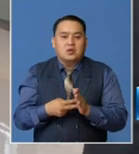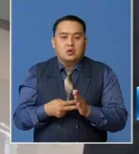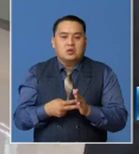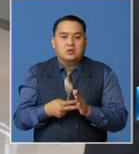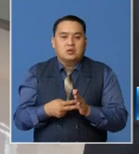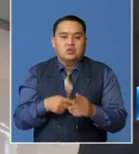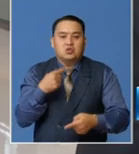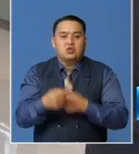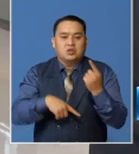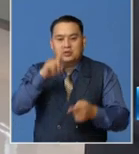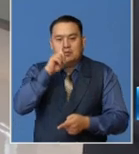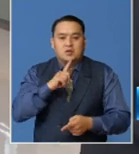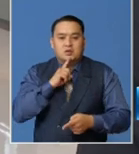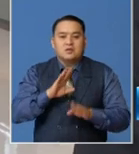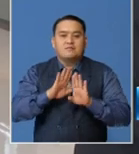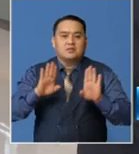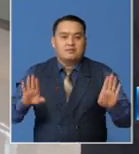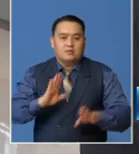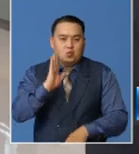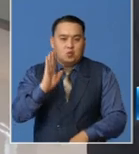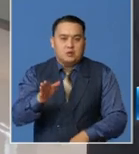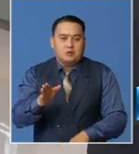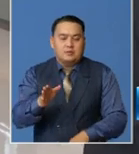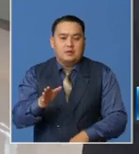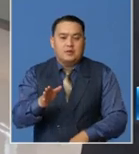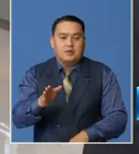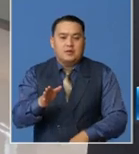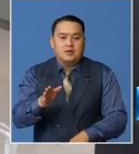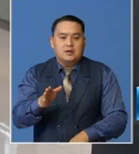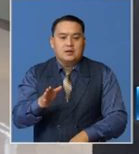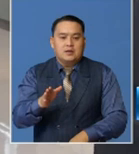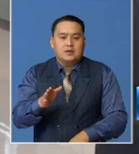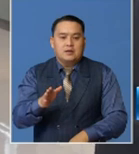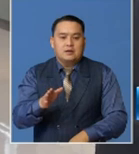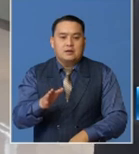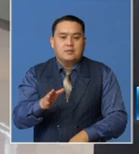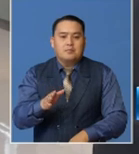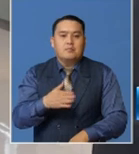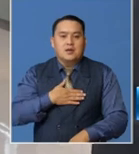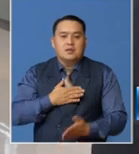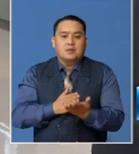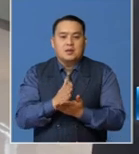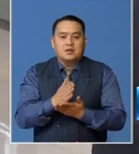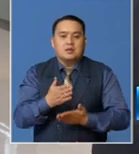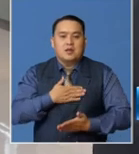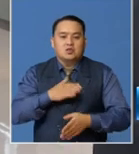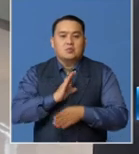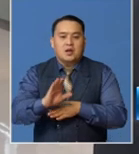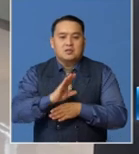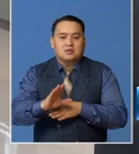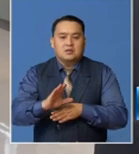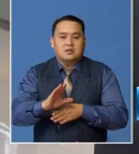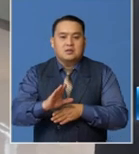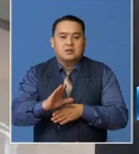через месяц уже выставляться вот конечно ориентир мы держим на нашем производителей но